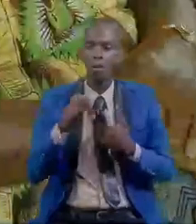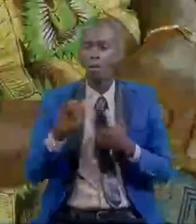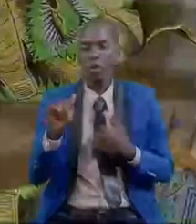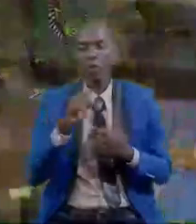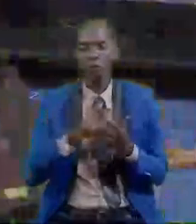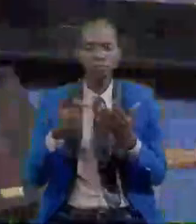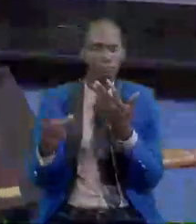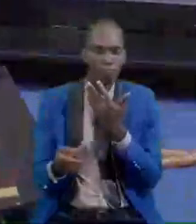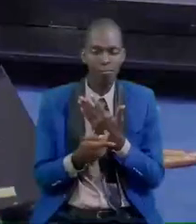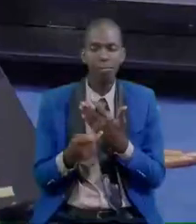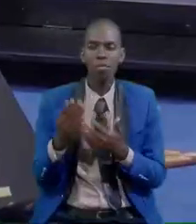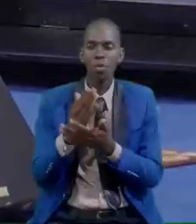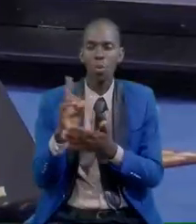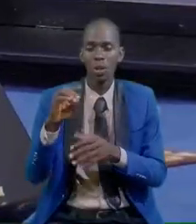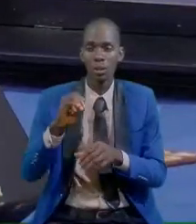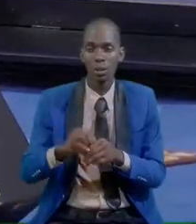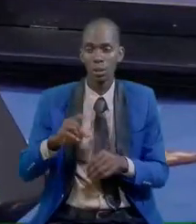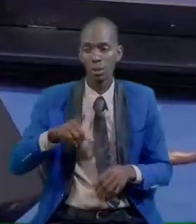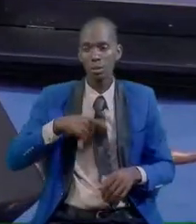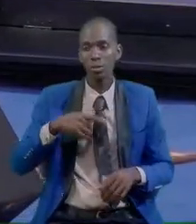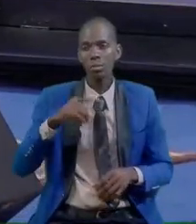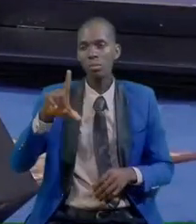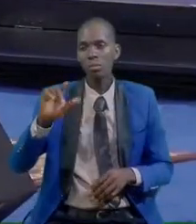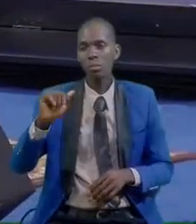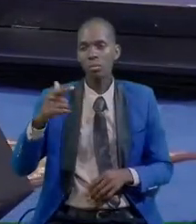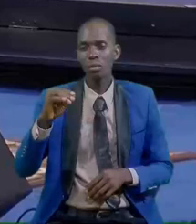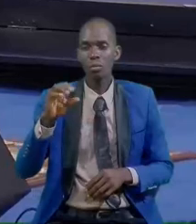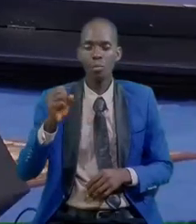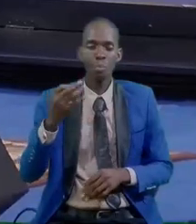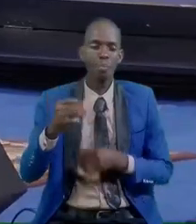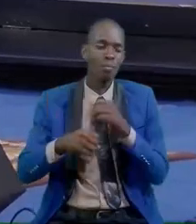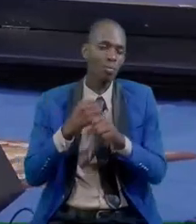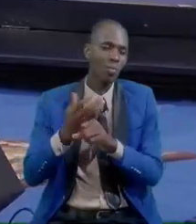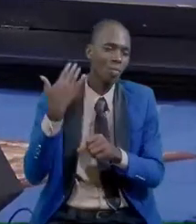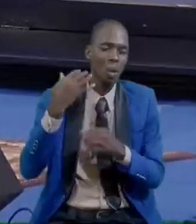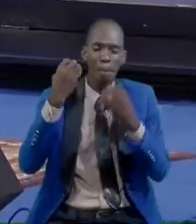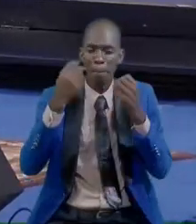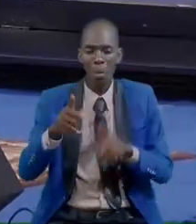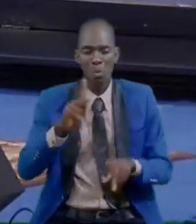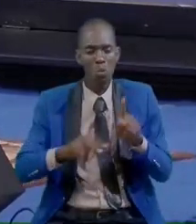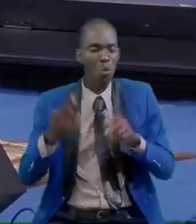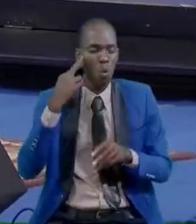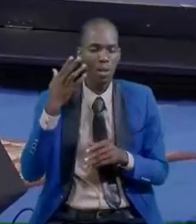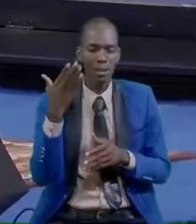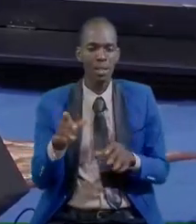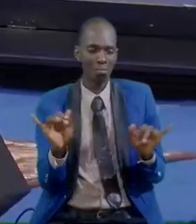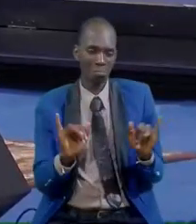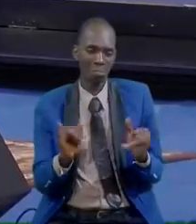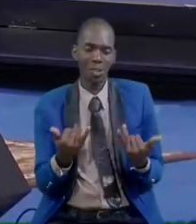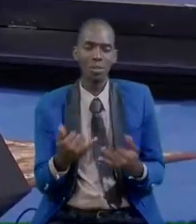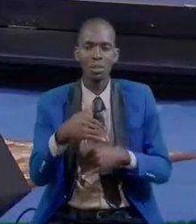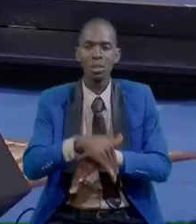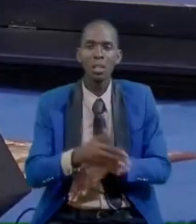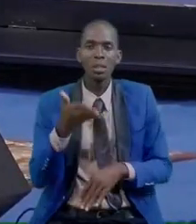celle-ci. À Lagos, il y a quelques années de cela, plusieurs étaient là, comme ce soir. Il y avait